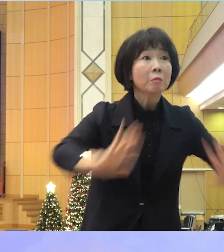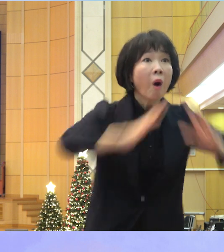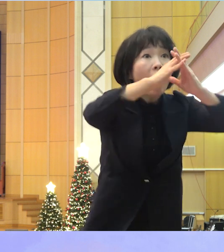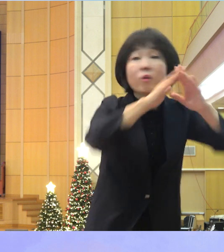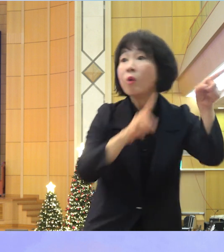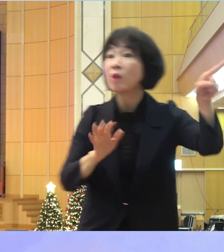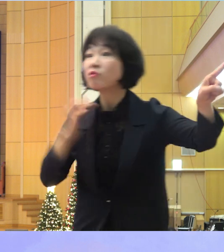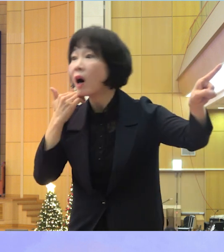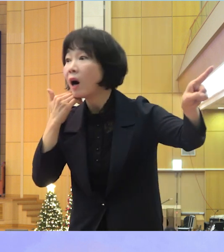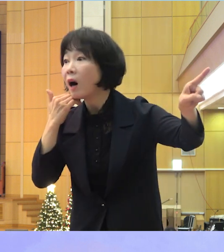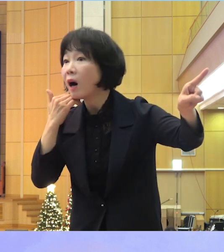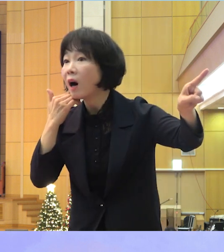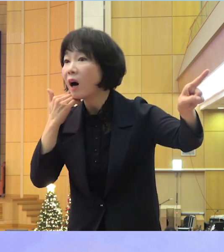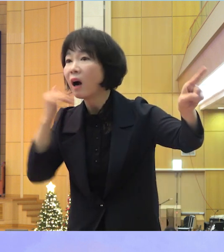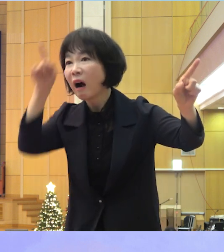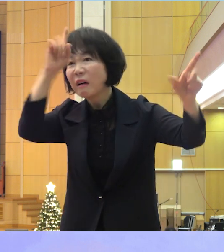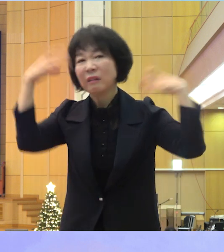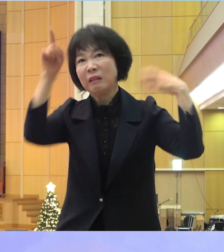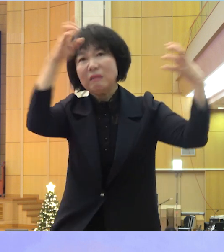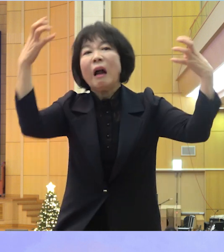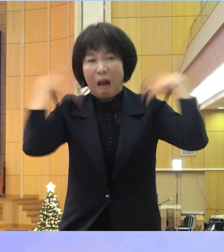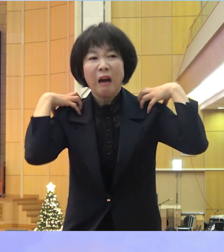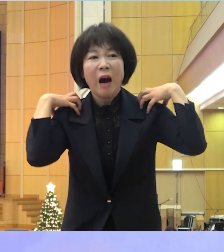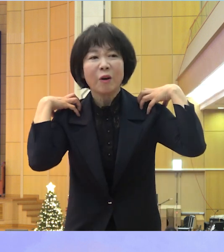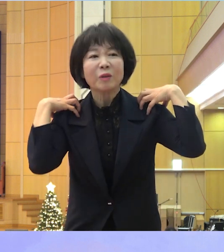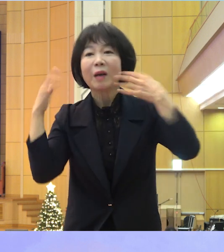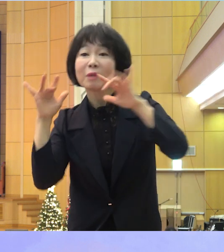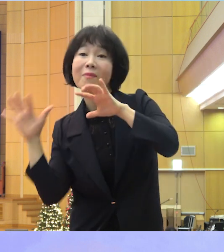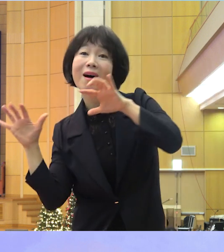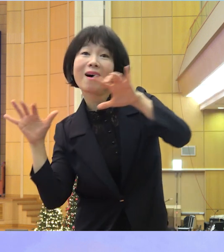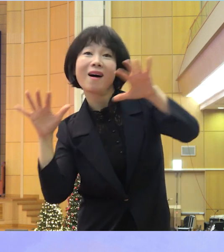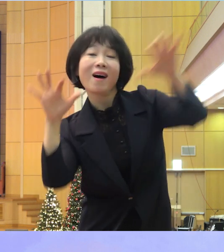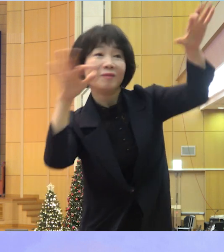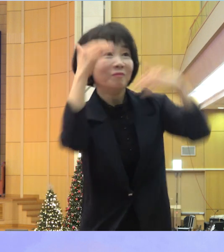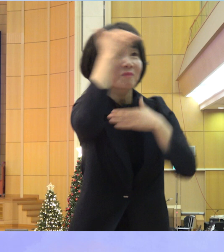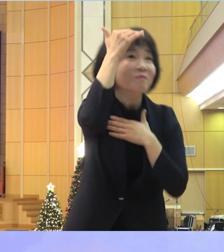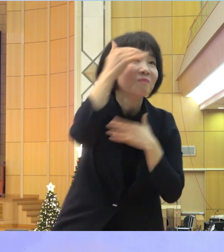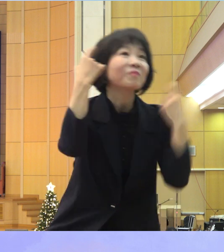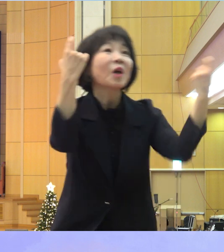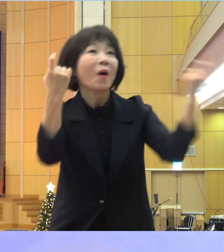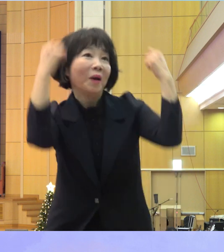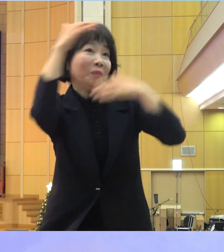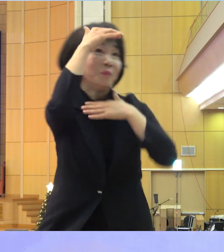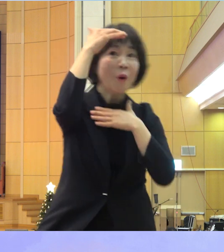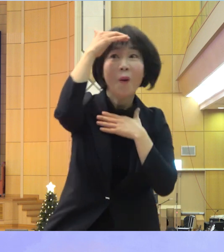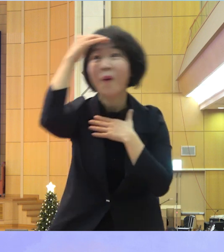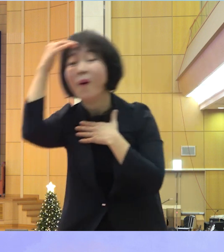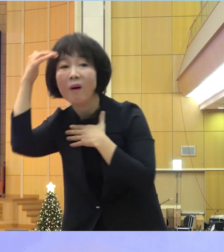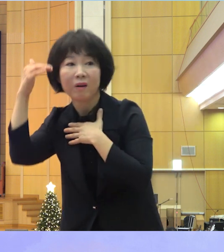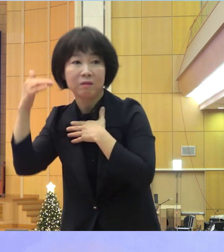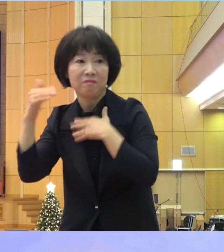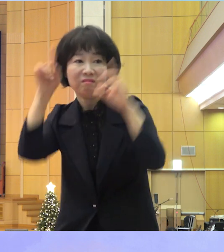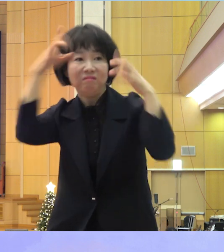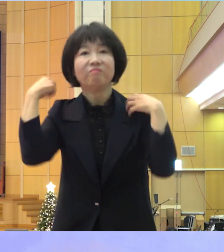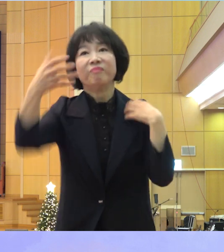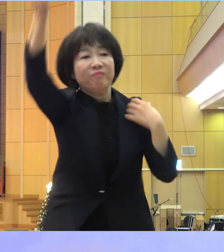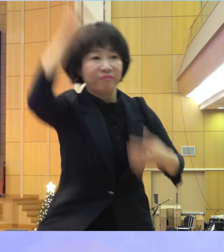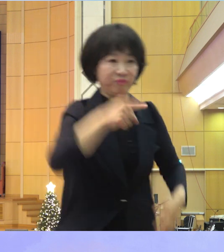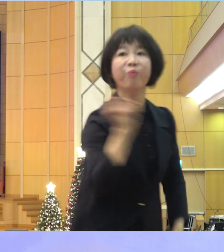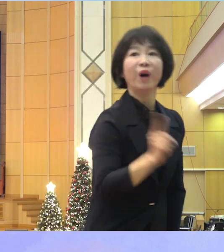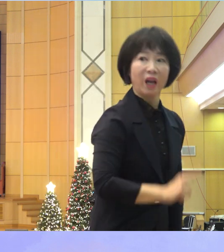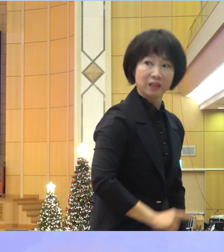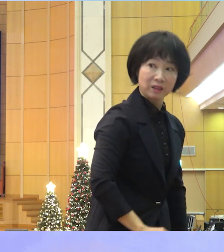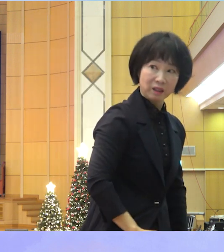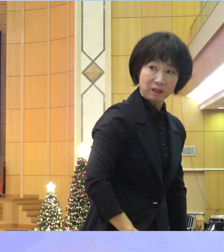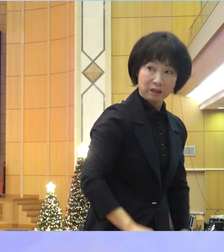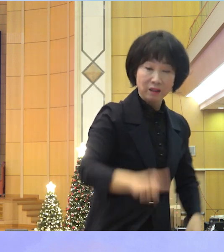되어서 거기에 수많은 사람이 와서 그 집을 돌아보고, 그 집 한 채